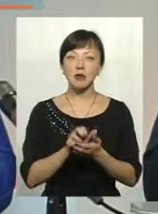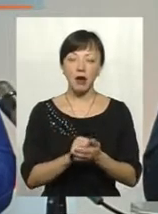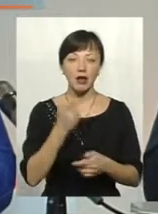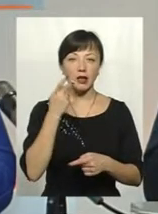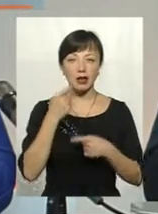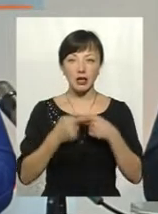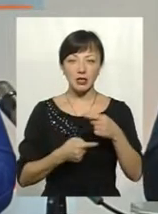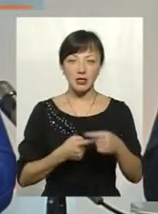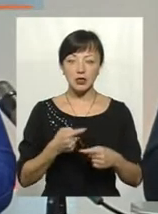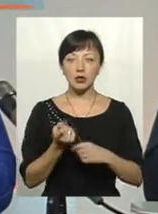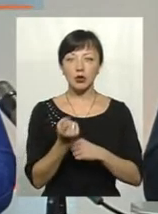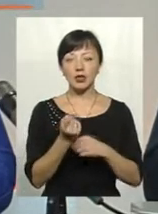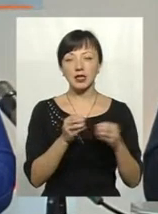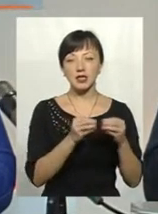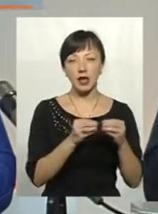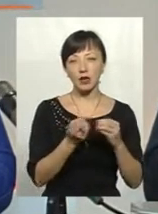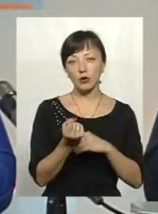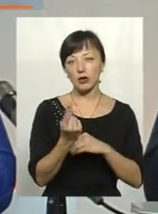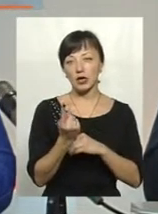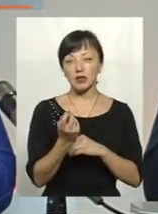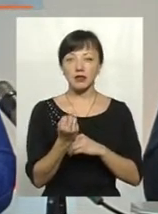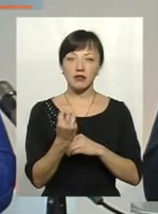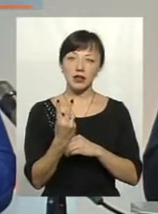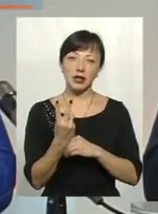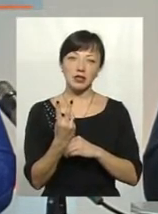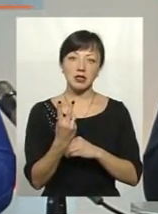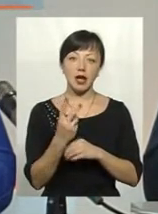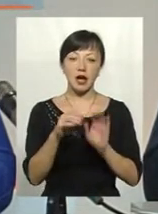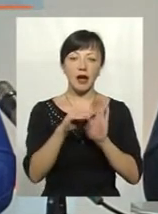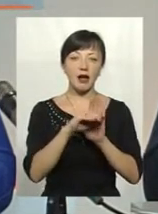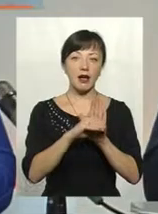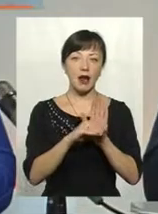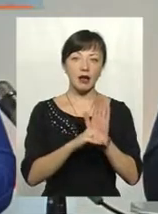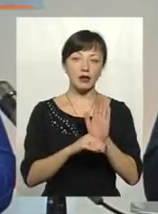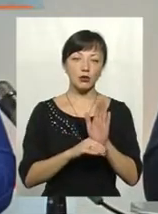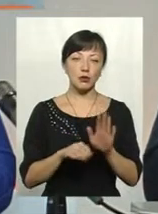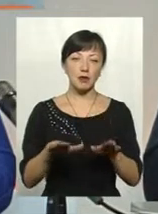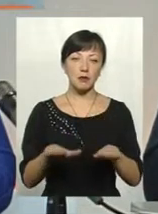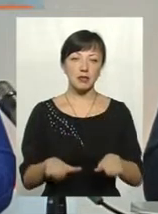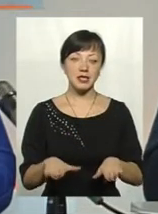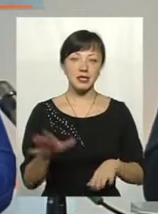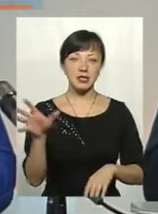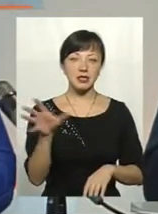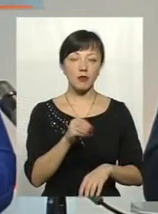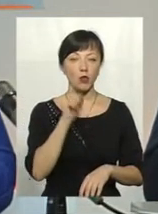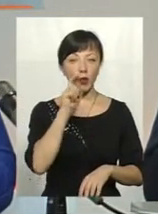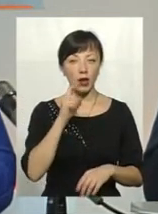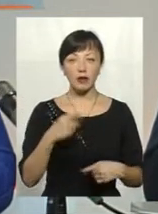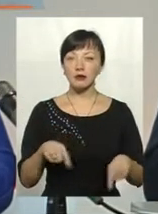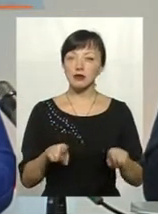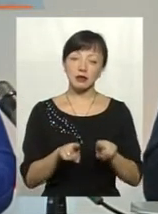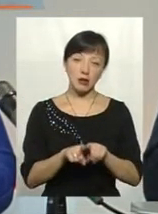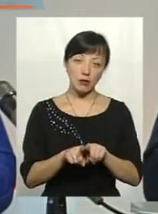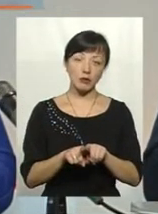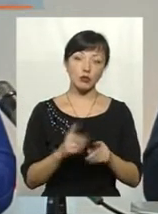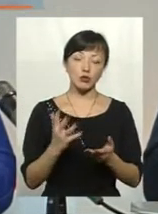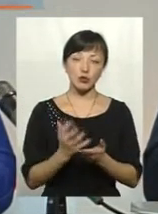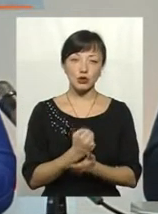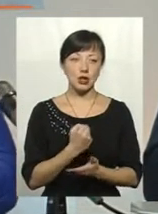традиційно 10, 11, 12 рейтингове місце в Україні. Таким чином,